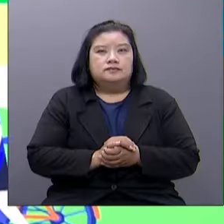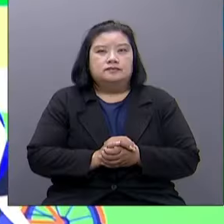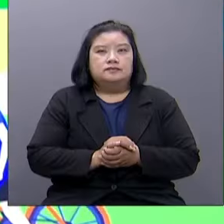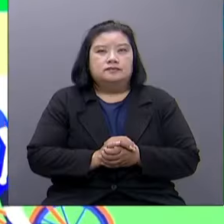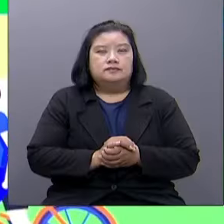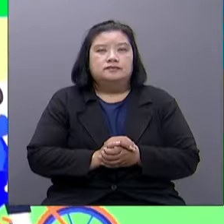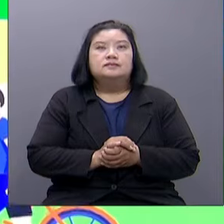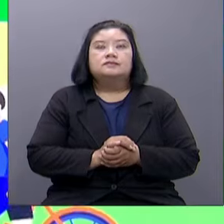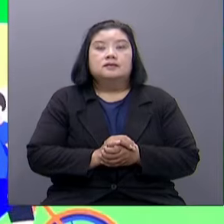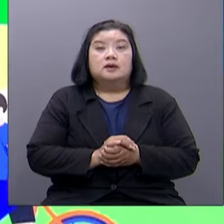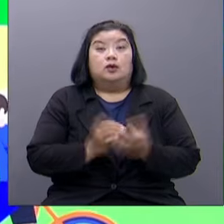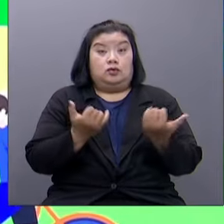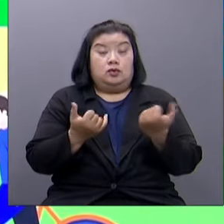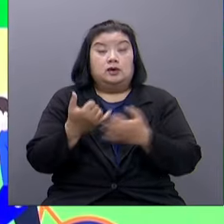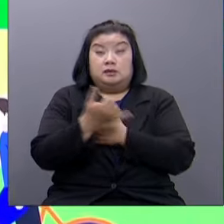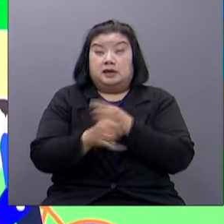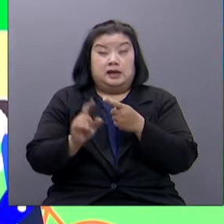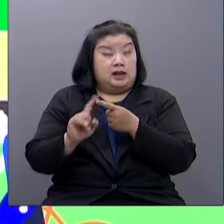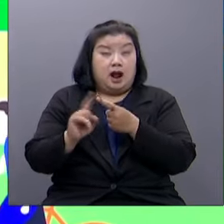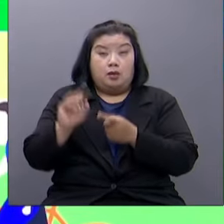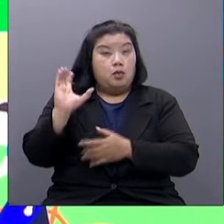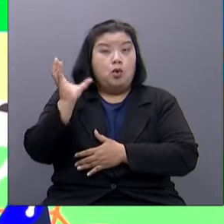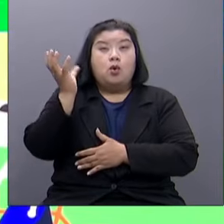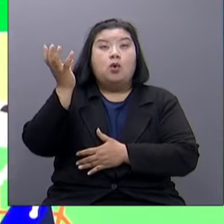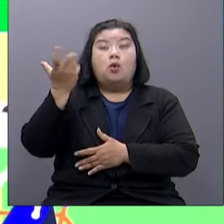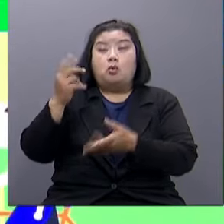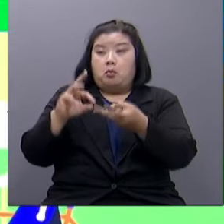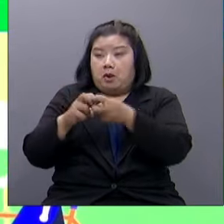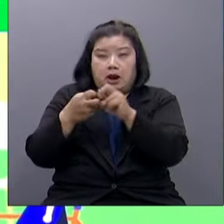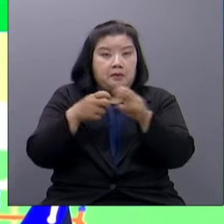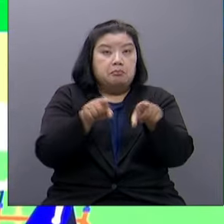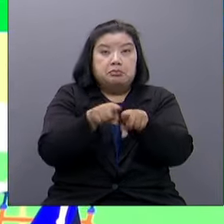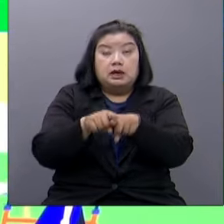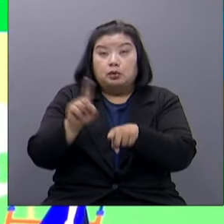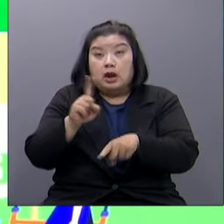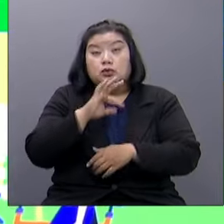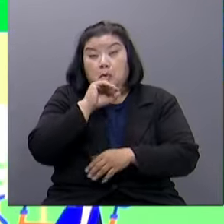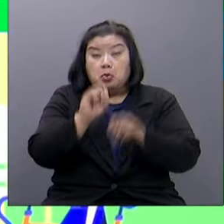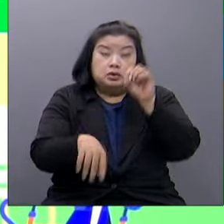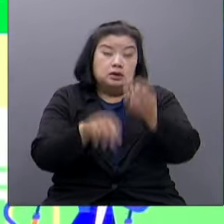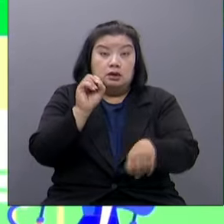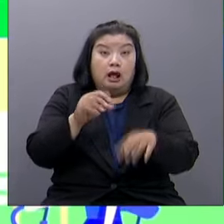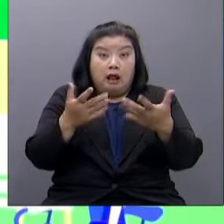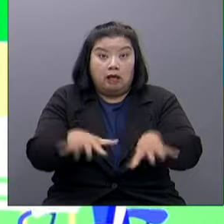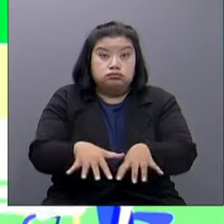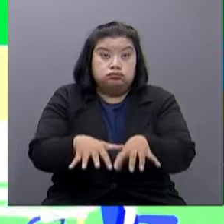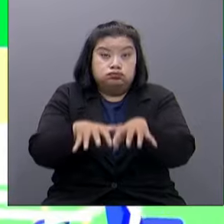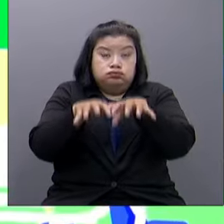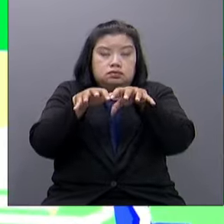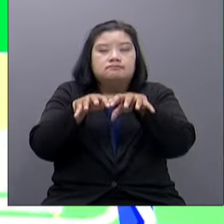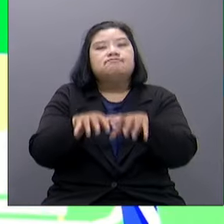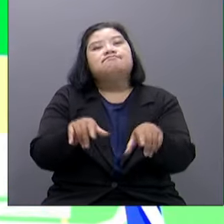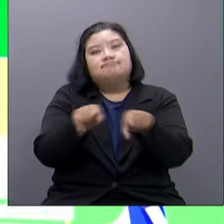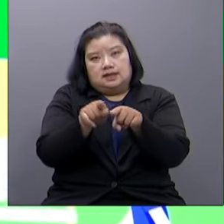หลายเมืองใหญ่ทั่วโลกกำลังเผชิญปัญหาเรื่องของขยะล้นเมืองนะคะเช่นเดียวกันกับที่จังหวัดชลบุรีอำเภอเมืองชล